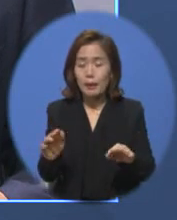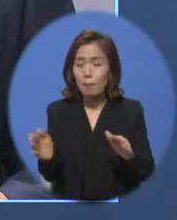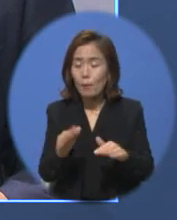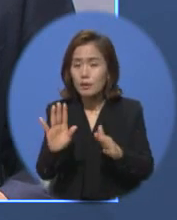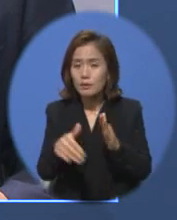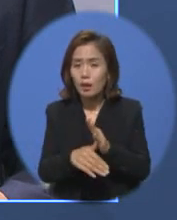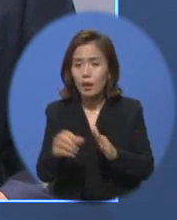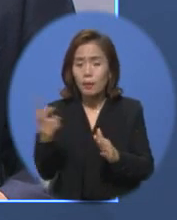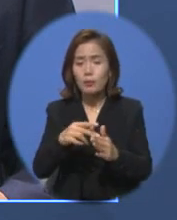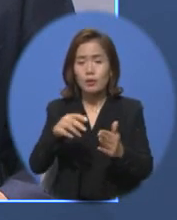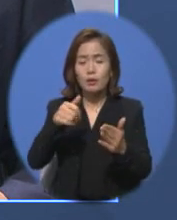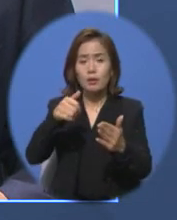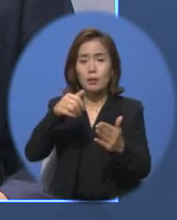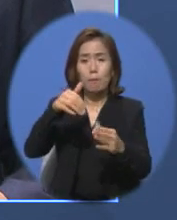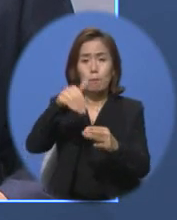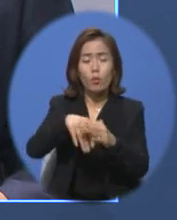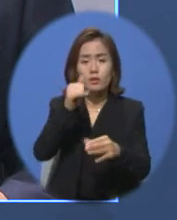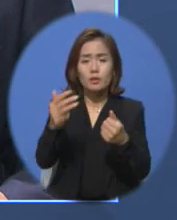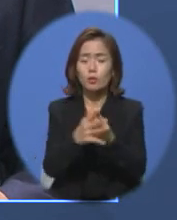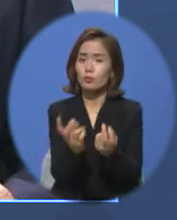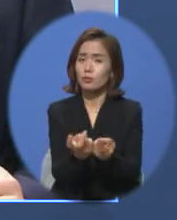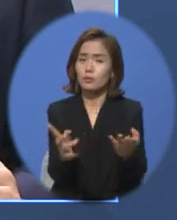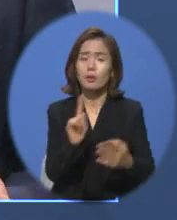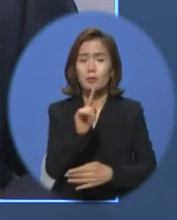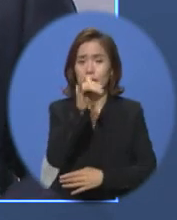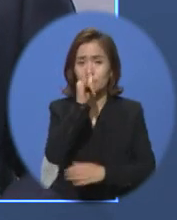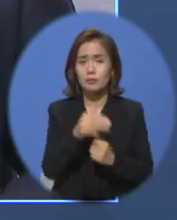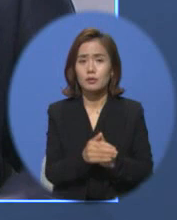이 잠시자리를비운사이에투표가진행되었기때문에어쩔수없었다는것이었죠.